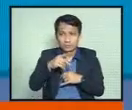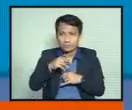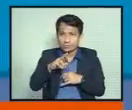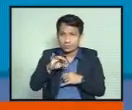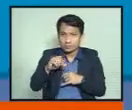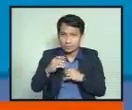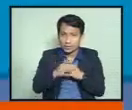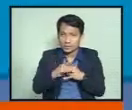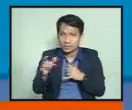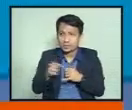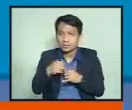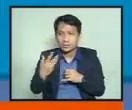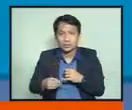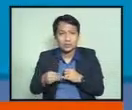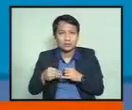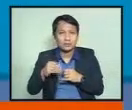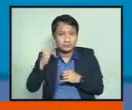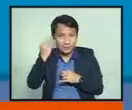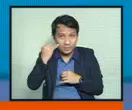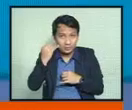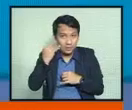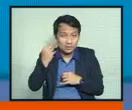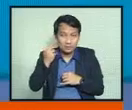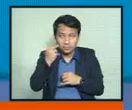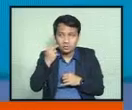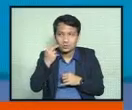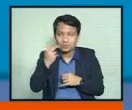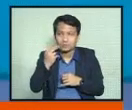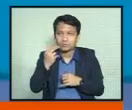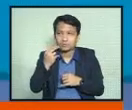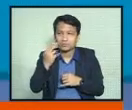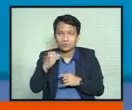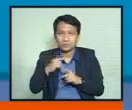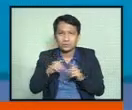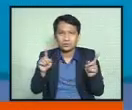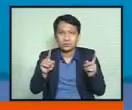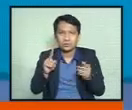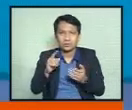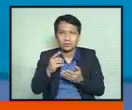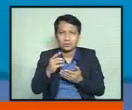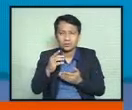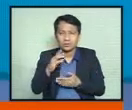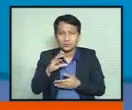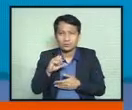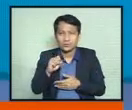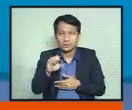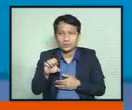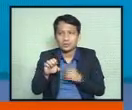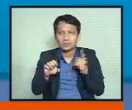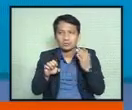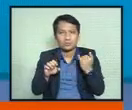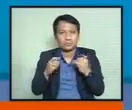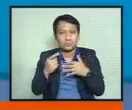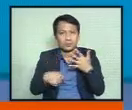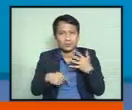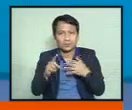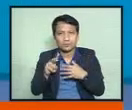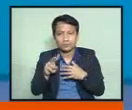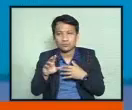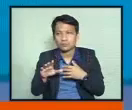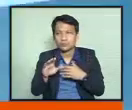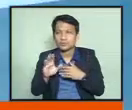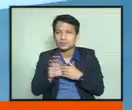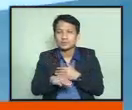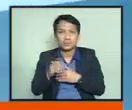queen na si Janet Napoles. Pero iba ang kaso niya. Alamin ang iba pang detalye sa